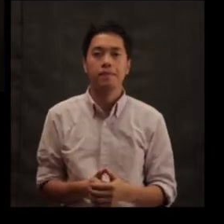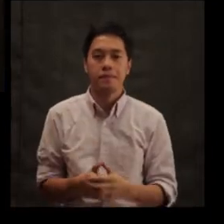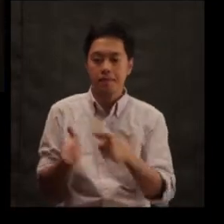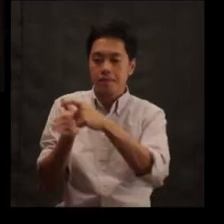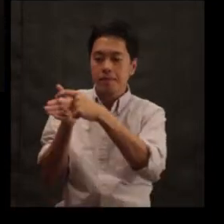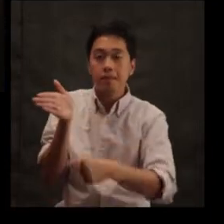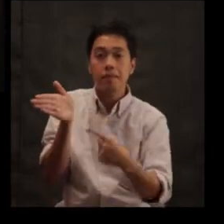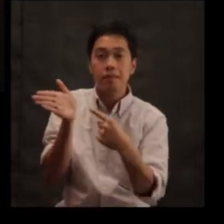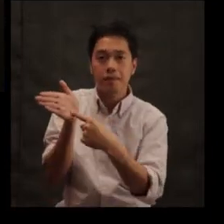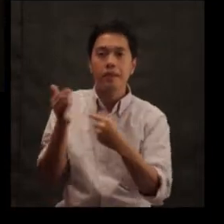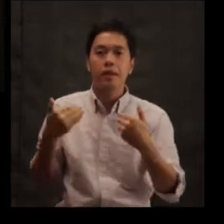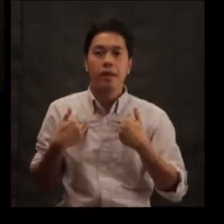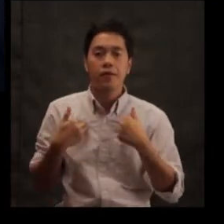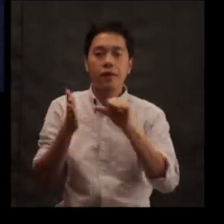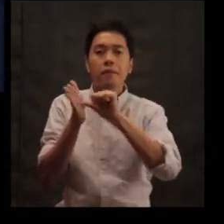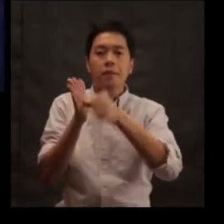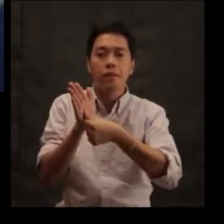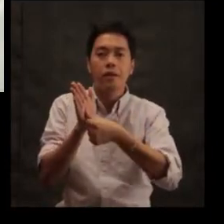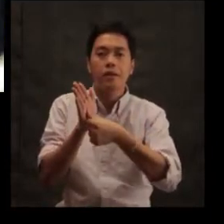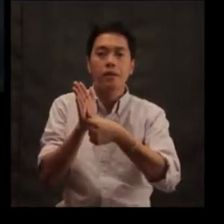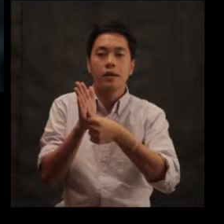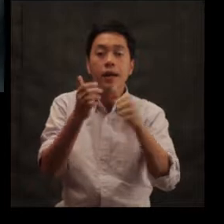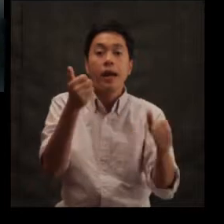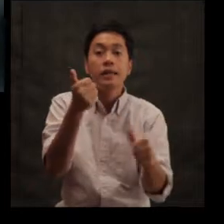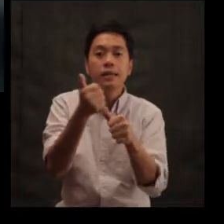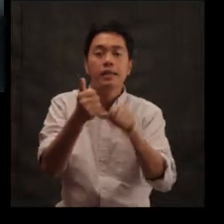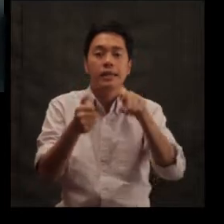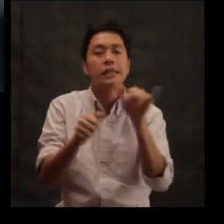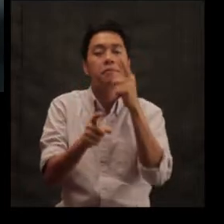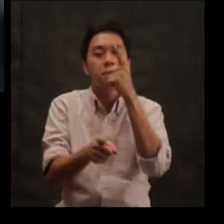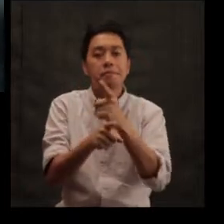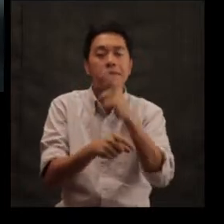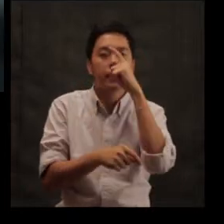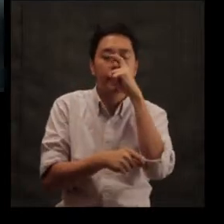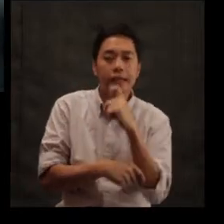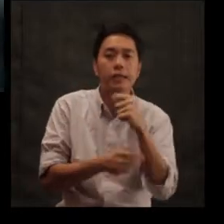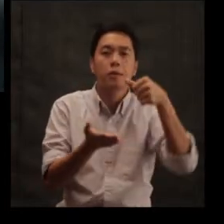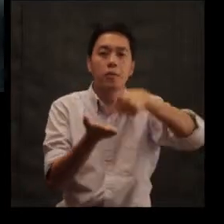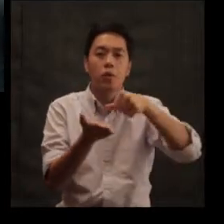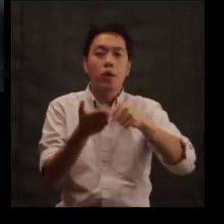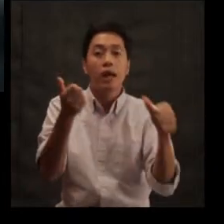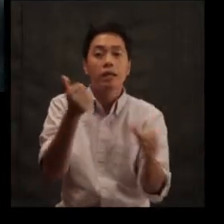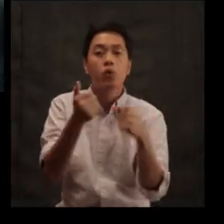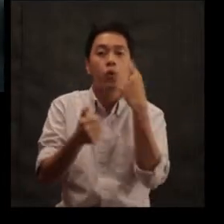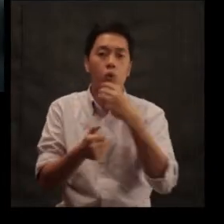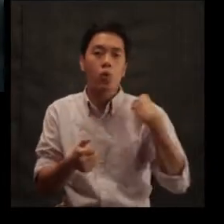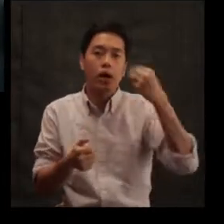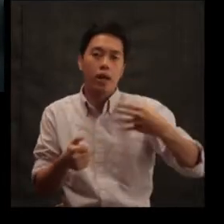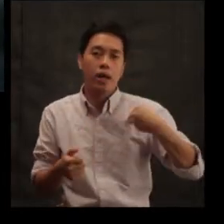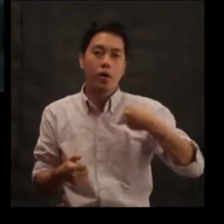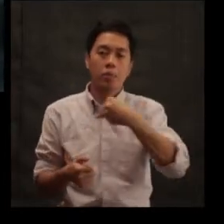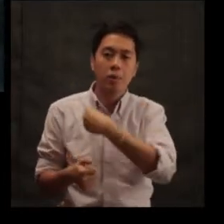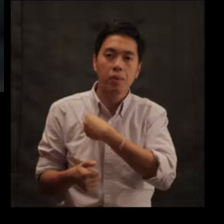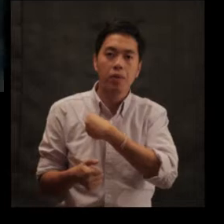Sino ang maaaring mag-assist sa mga PWD? Una, sila'y dapat nasa tamang edad ng pagboto. Ang mga maaaring assistors